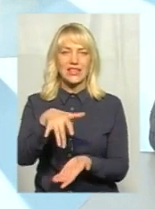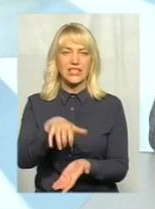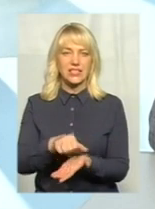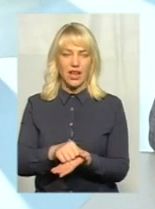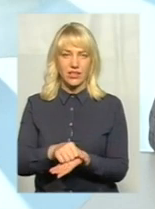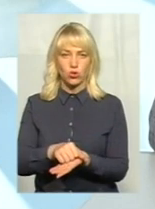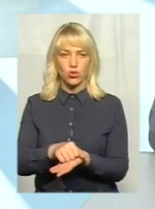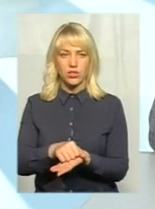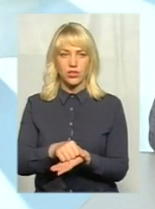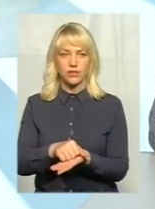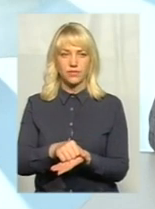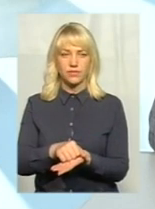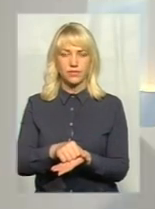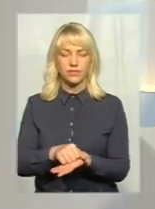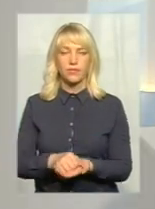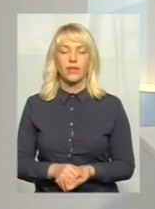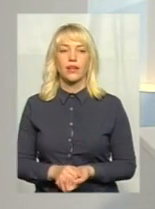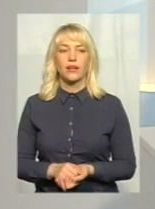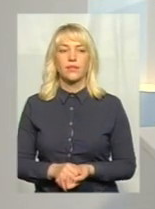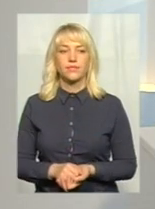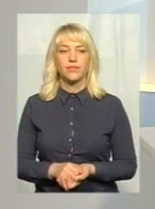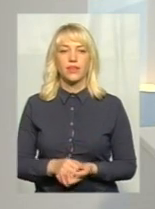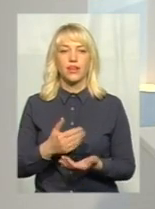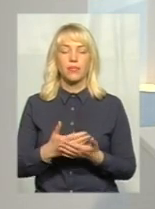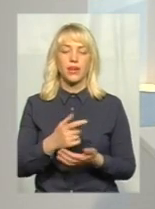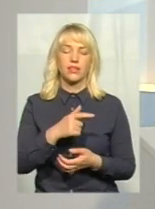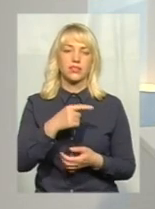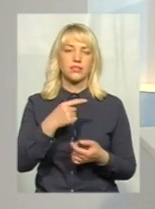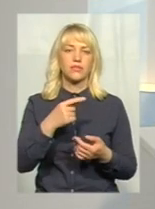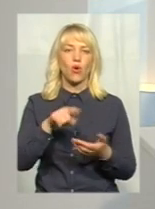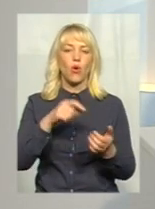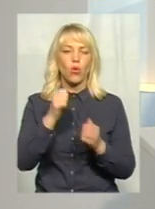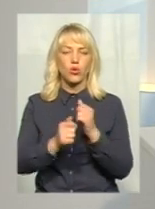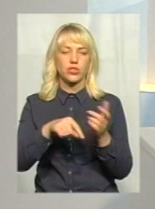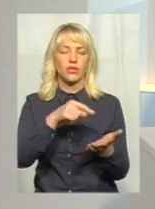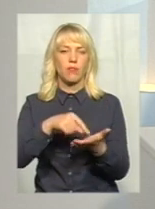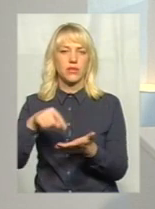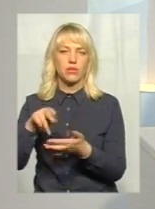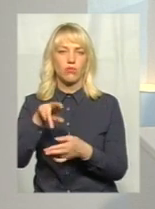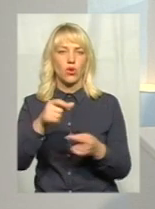звісно, там Волузьце одне, там Староконстантинівці і зовсім інше. А які ж